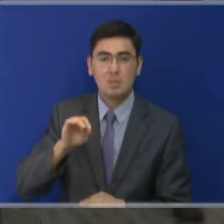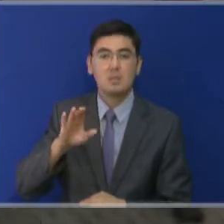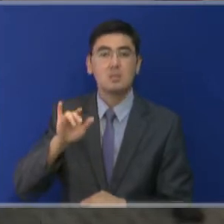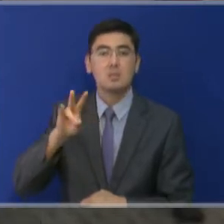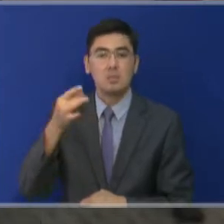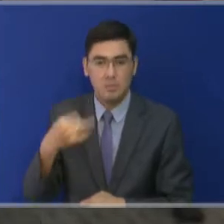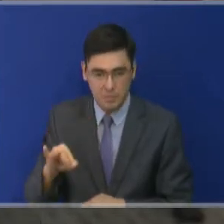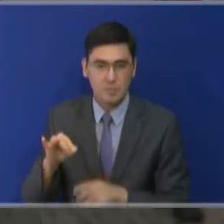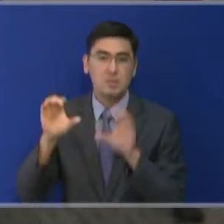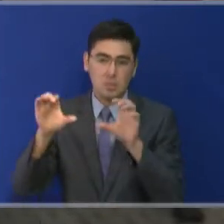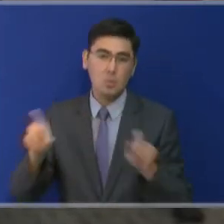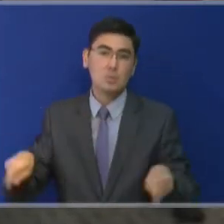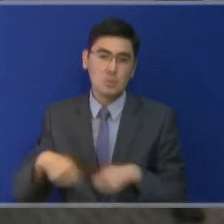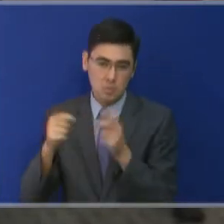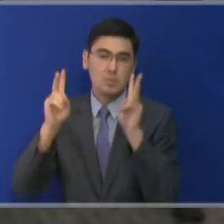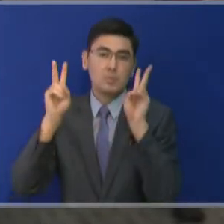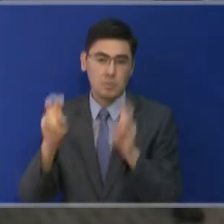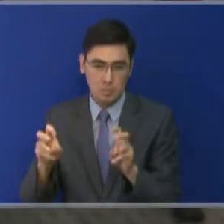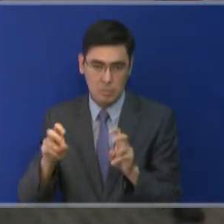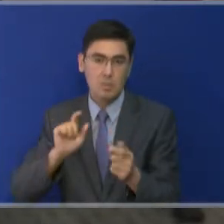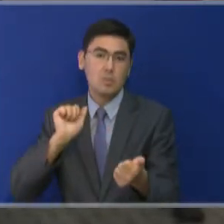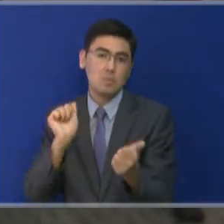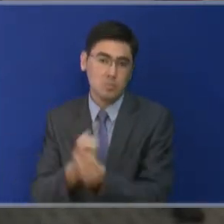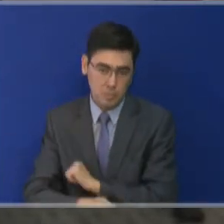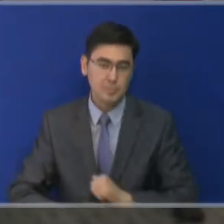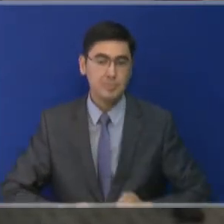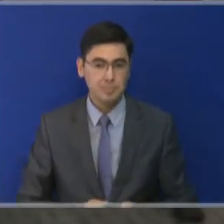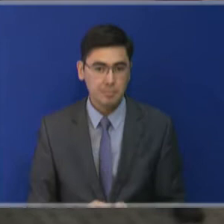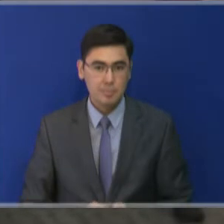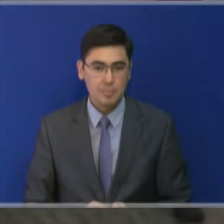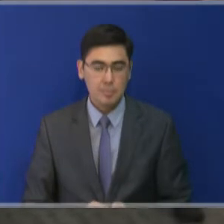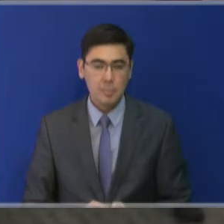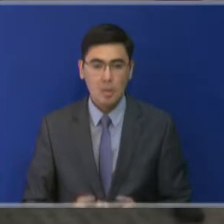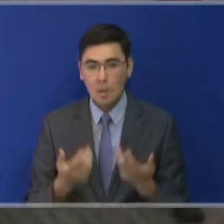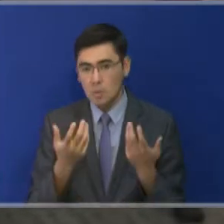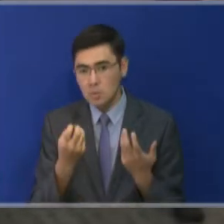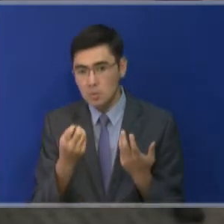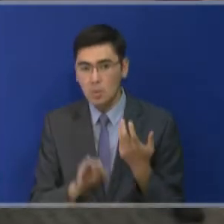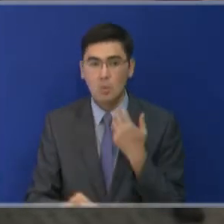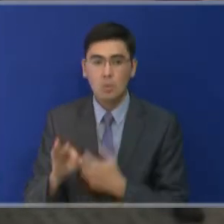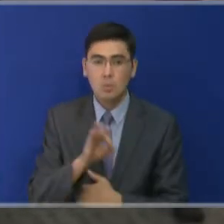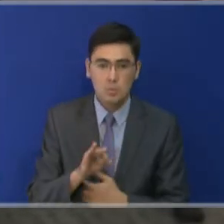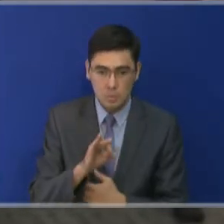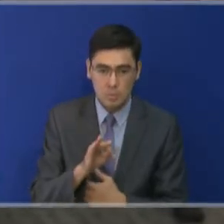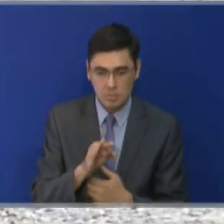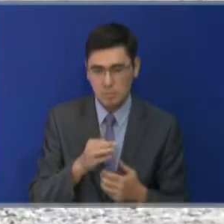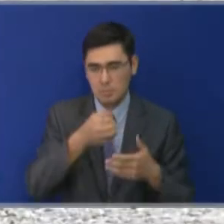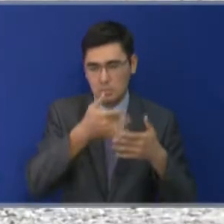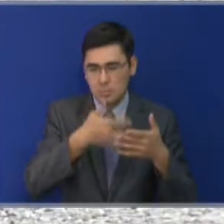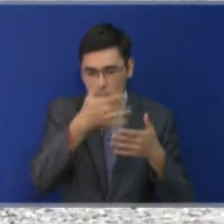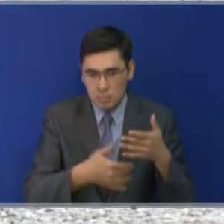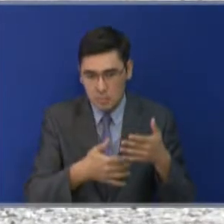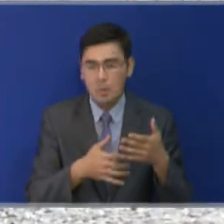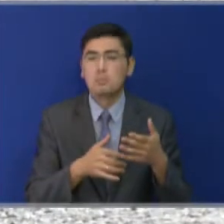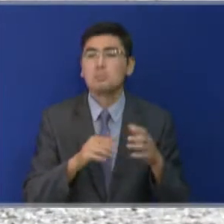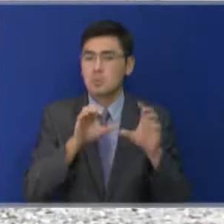тарату бұл әкімшілік құқық бұзушылық санатына ауыстырылды. Сонымен қатар әкімшілік құқық бұзушылық туралы кодекске енгізілді.